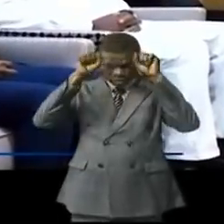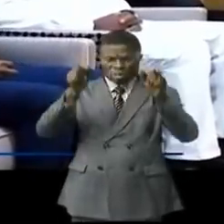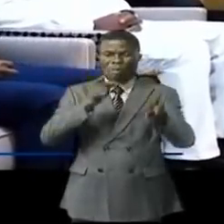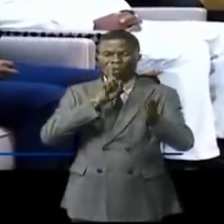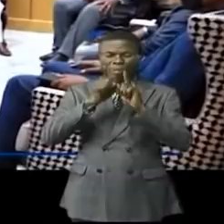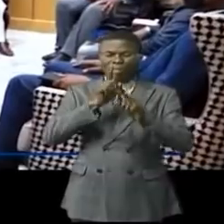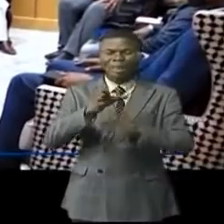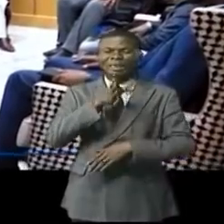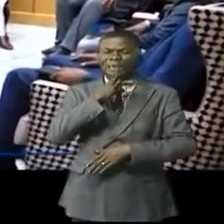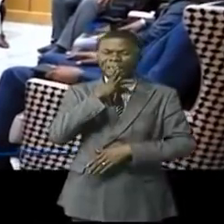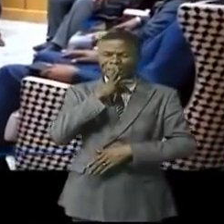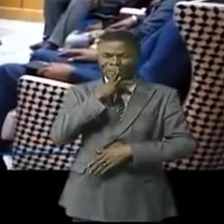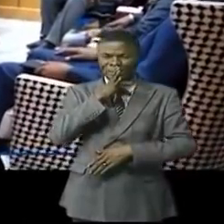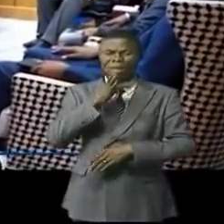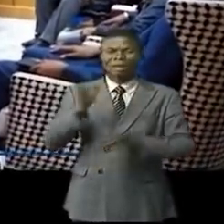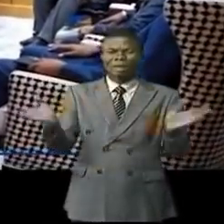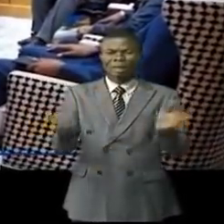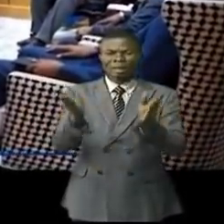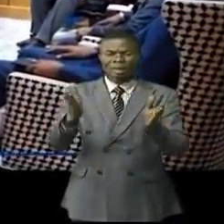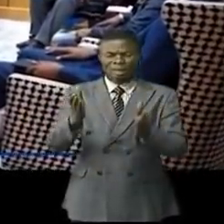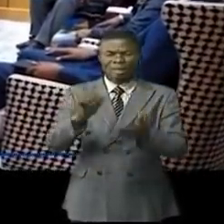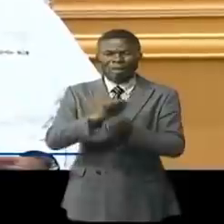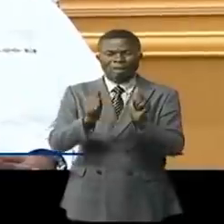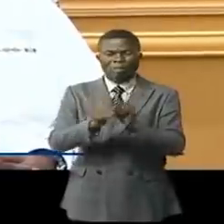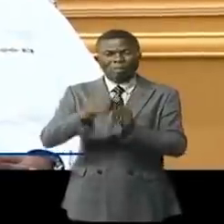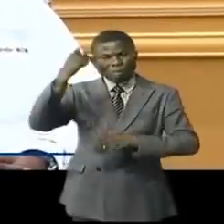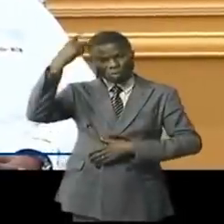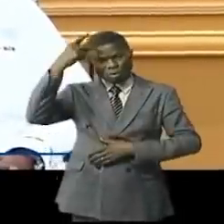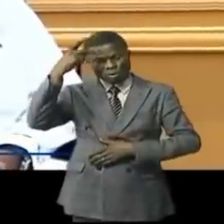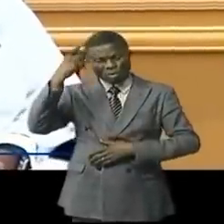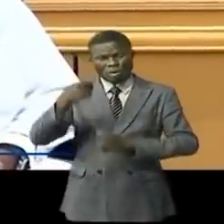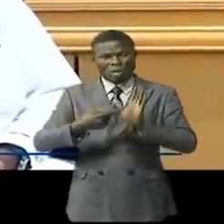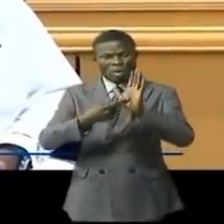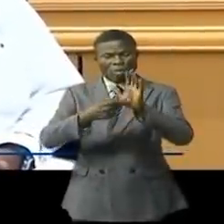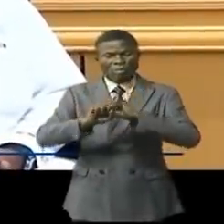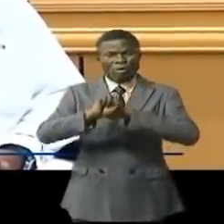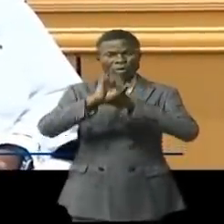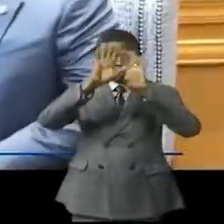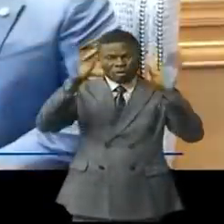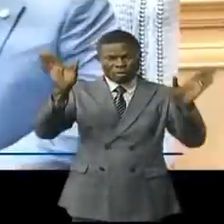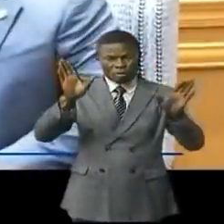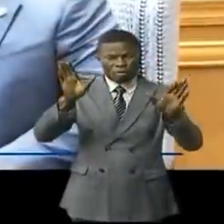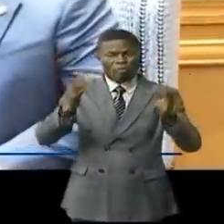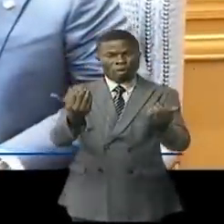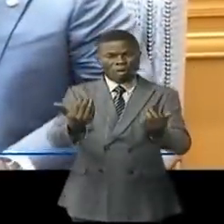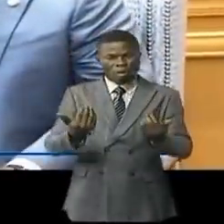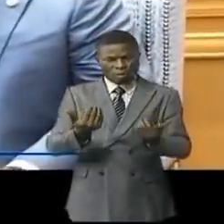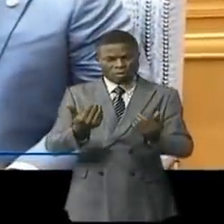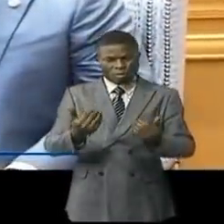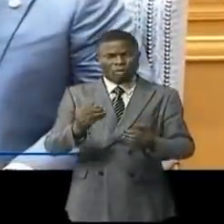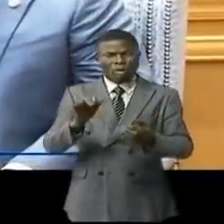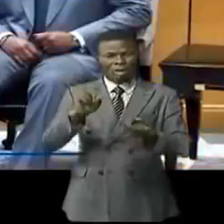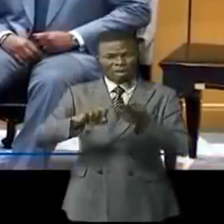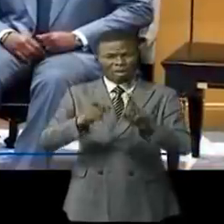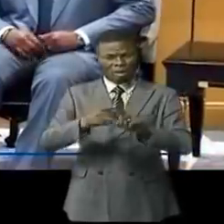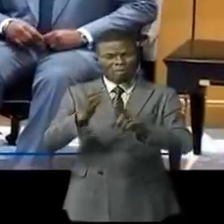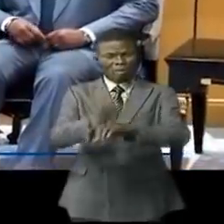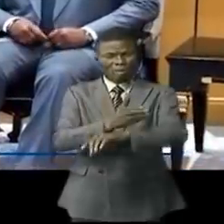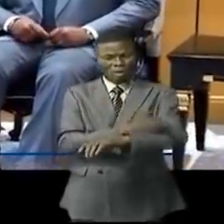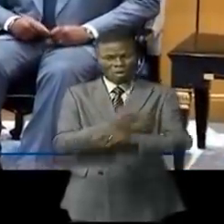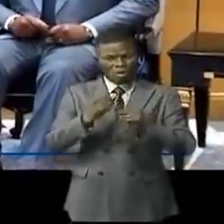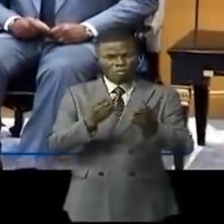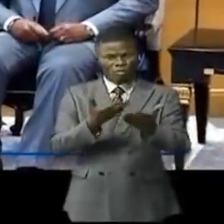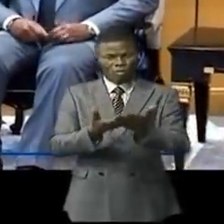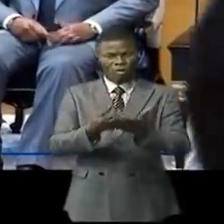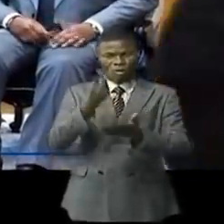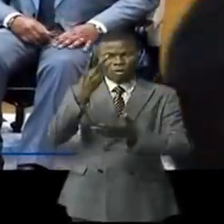autour d'un possible renforcement de la diplomatie, exprimant clairement une ferme volonté d'accroître les relations en ce sens. Les deux